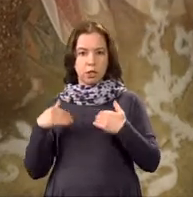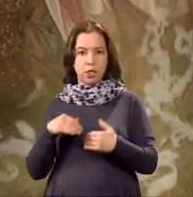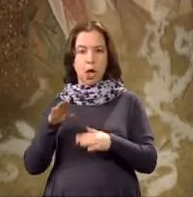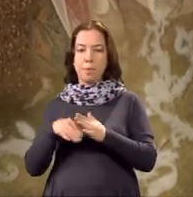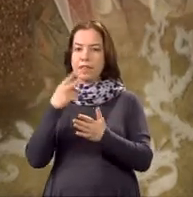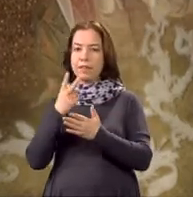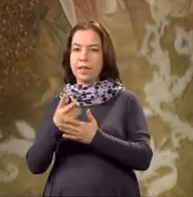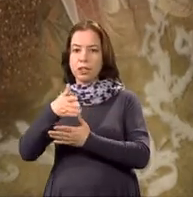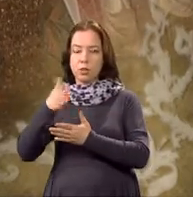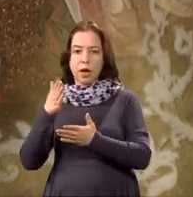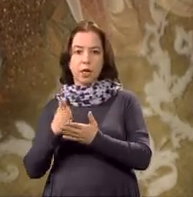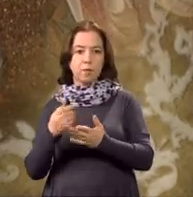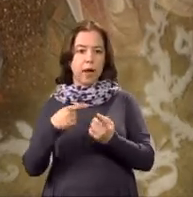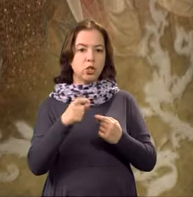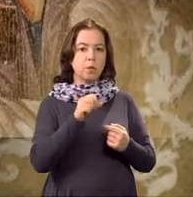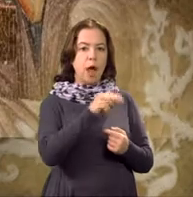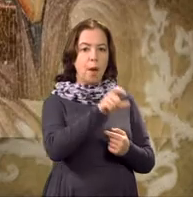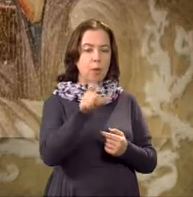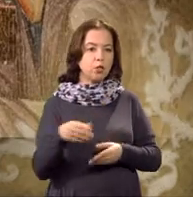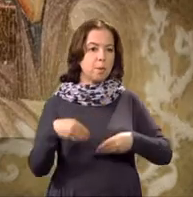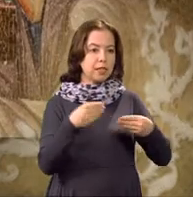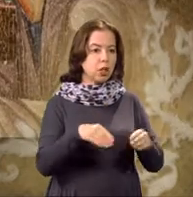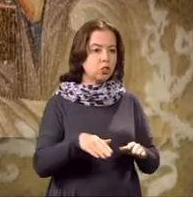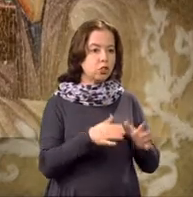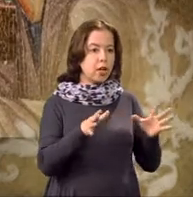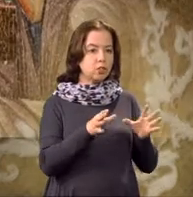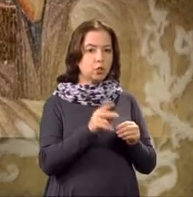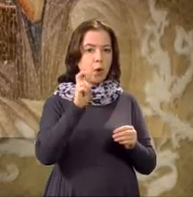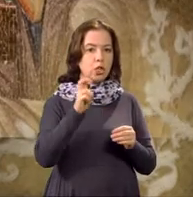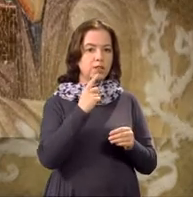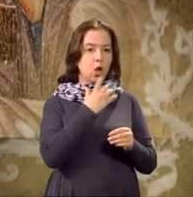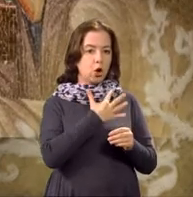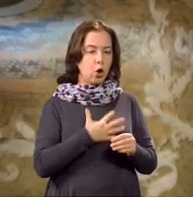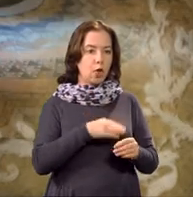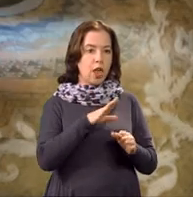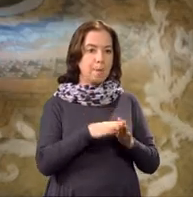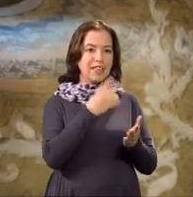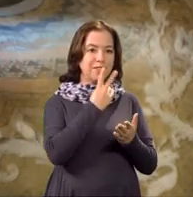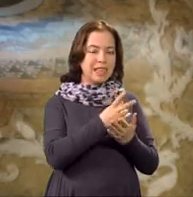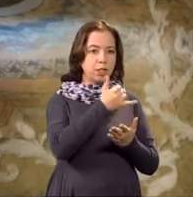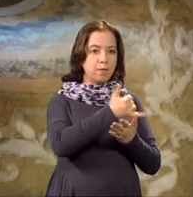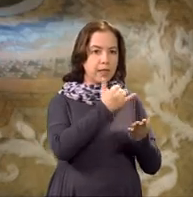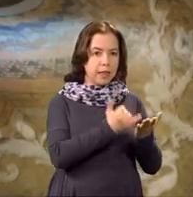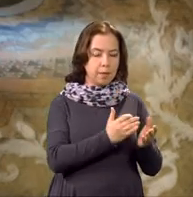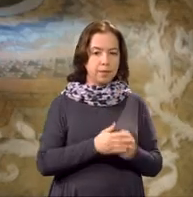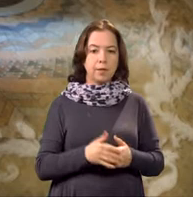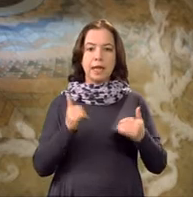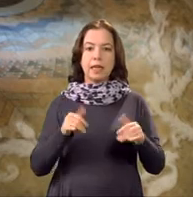з божественною своєю кров'ю під виглядом вина. Для створення